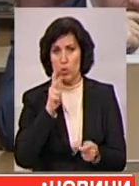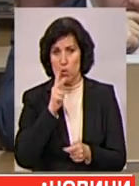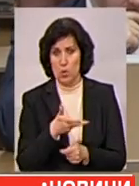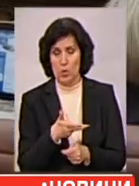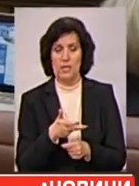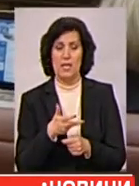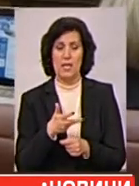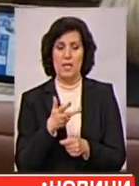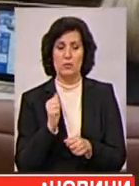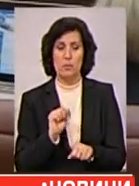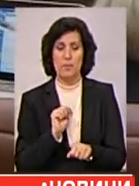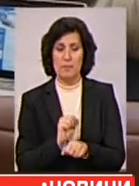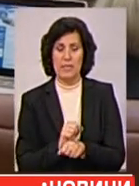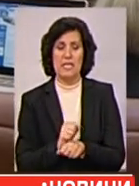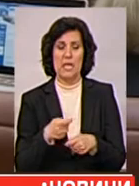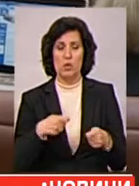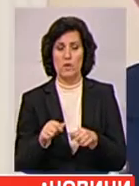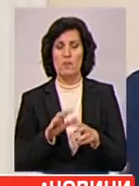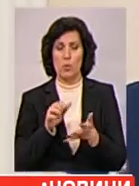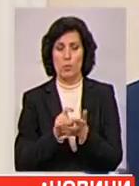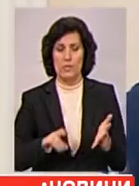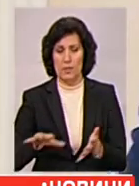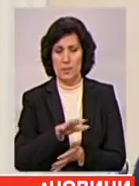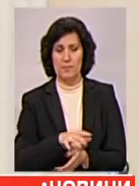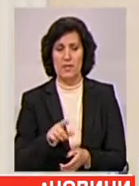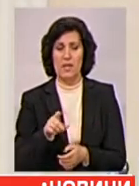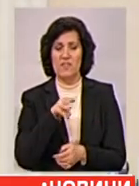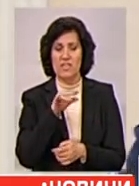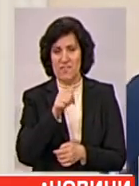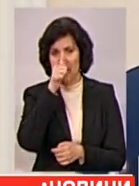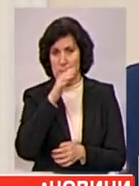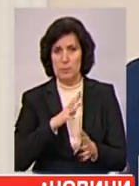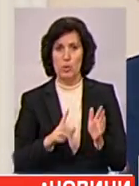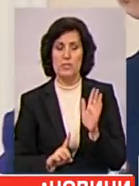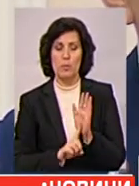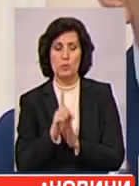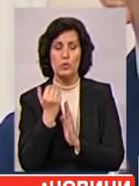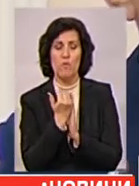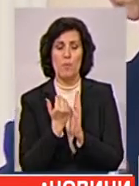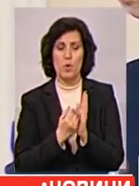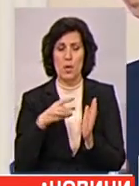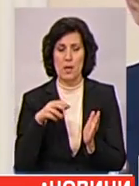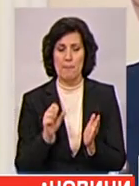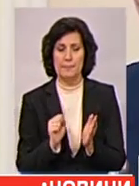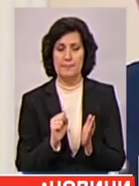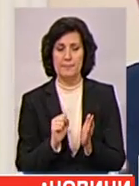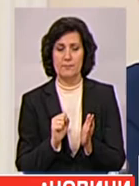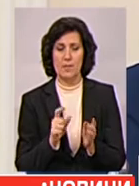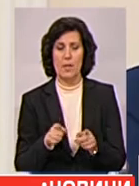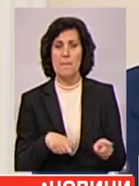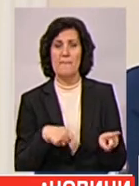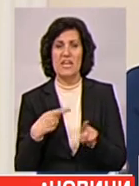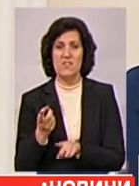війни задля припинення торгівлі з окупованими територіями. В травні місяці була започаткована програма